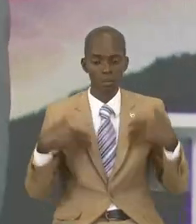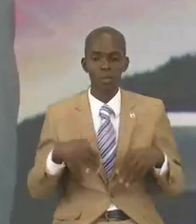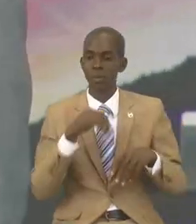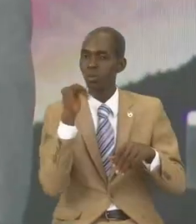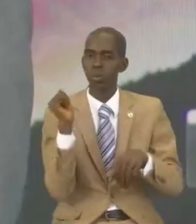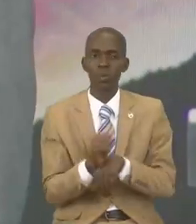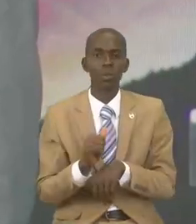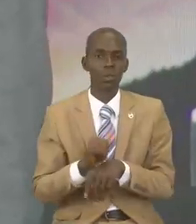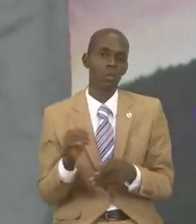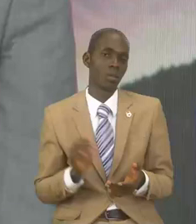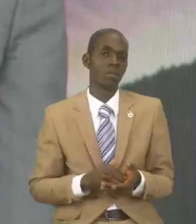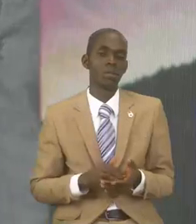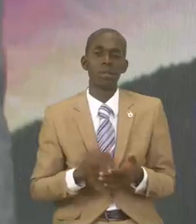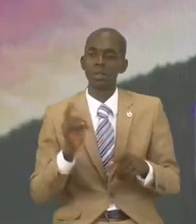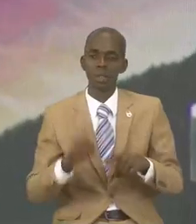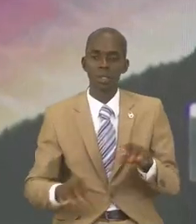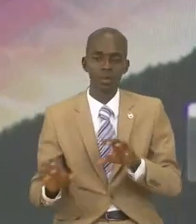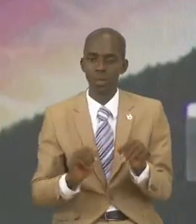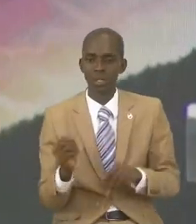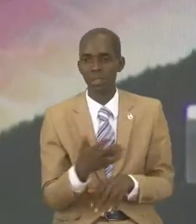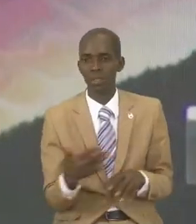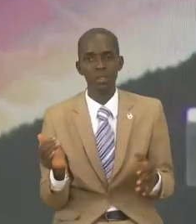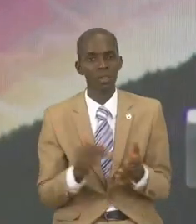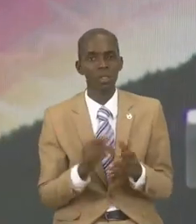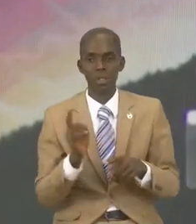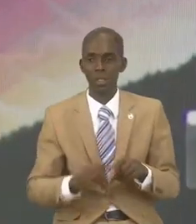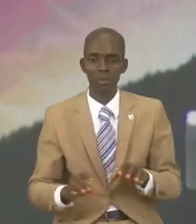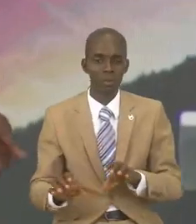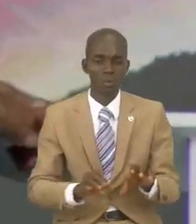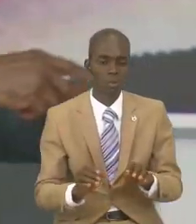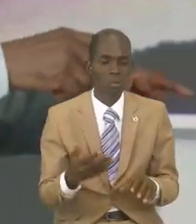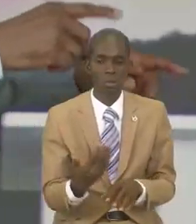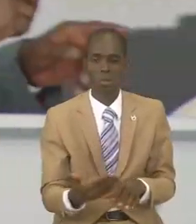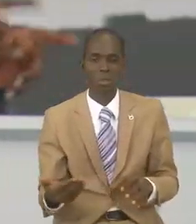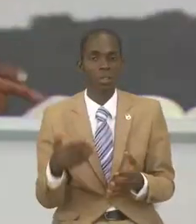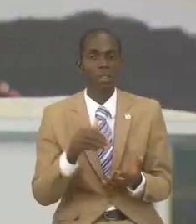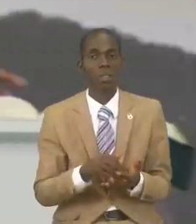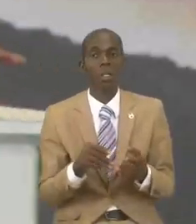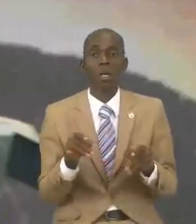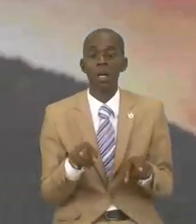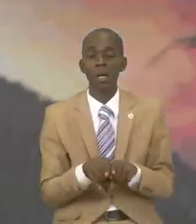il ne peut plus rien faire. Il ne peut plus rien faire.